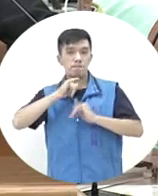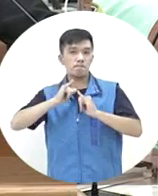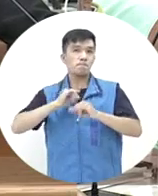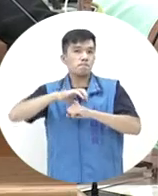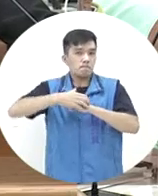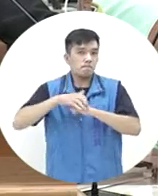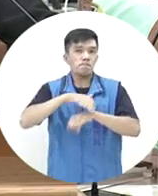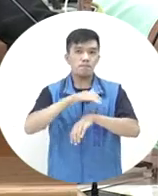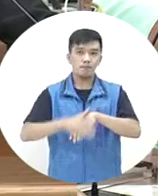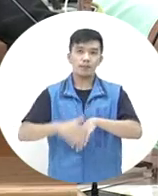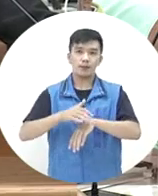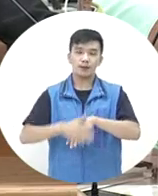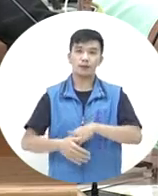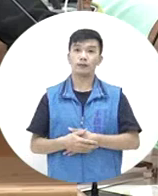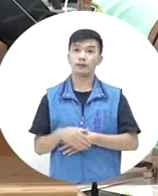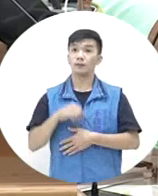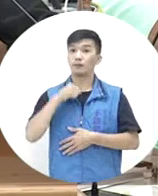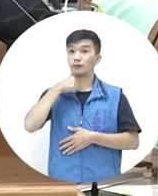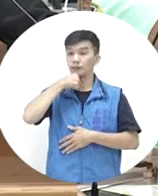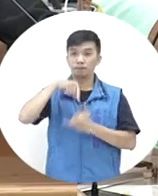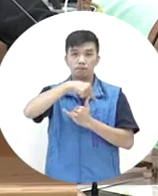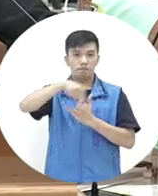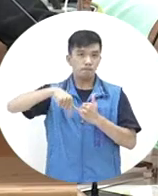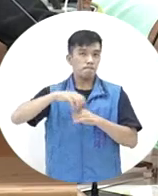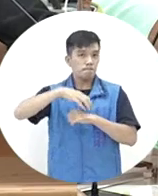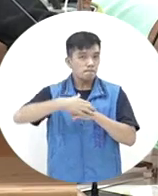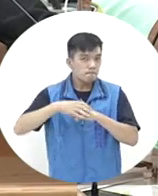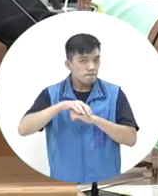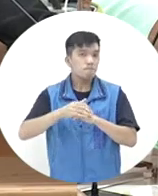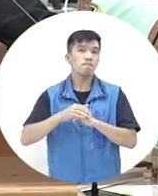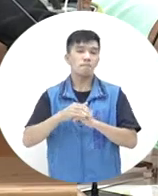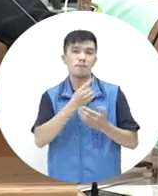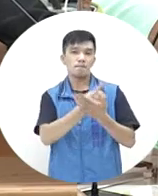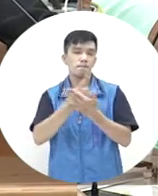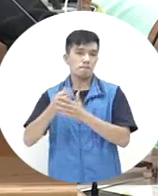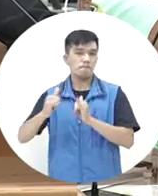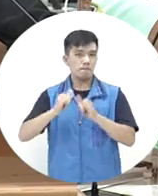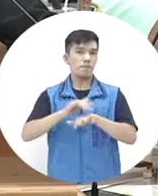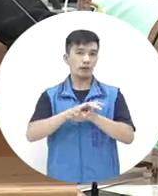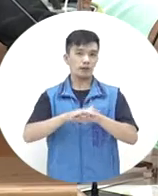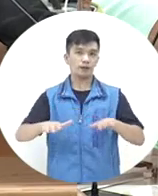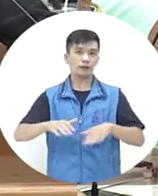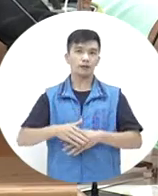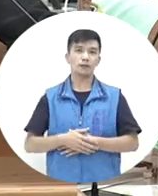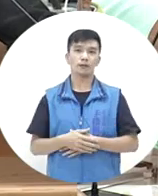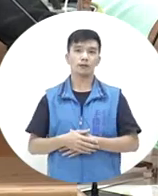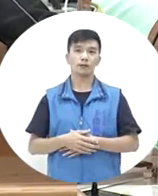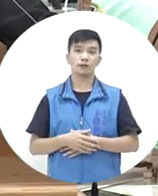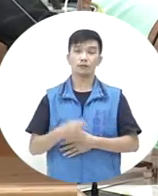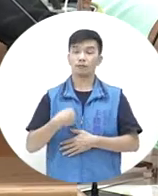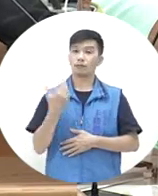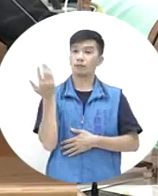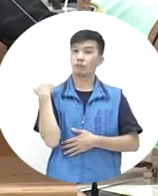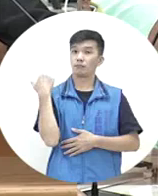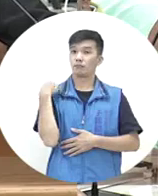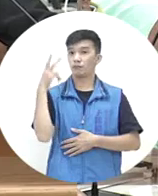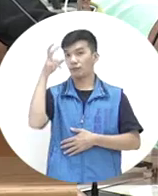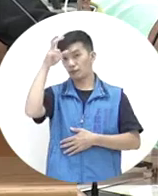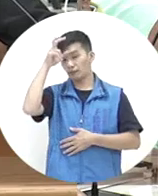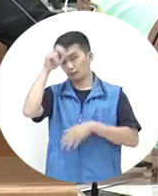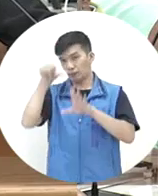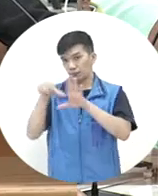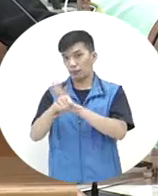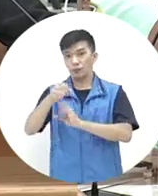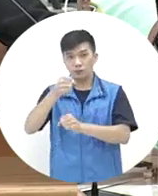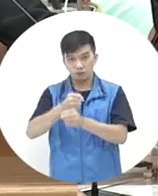我们台湾这一块土地人民的安全。这是我从当警察的第